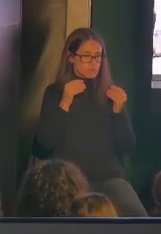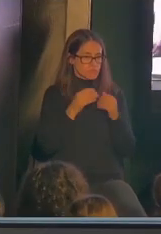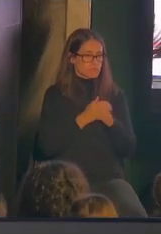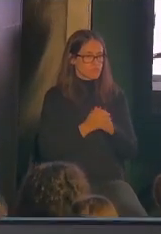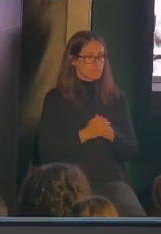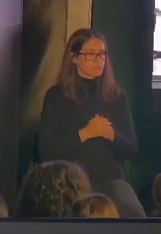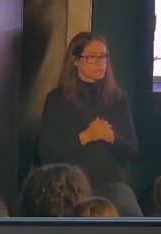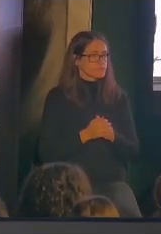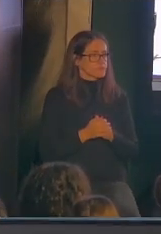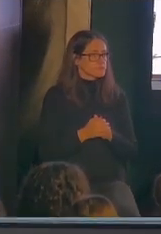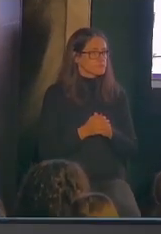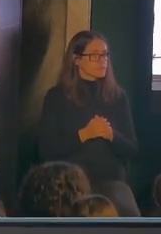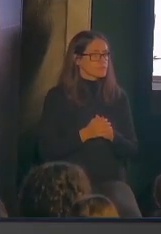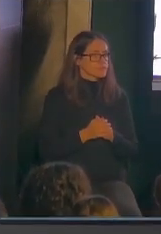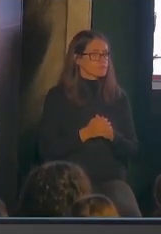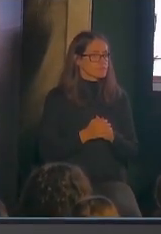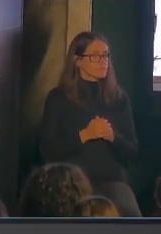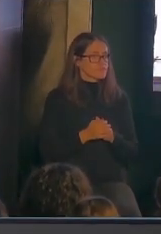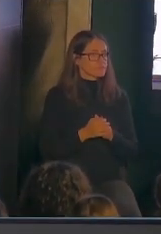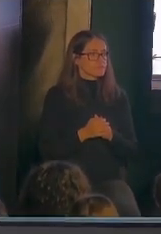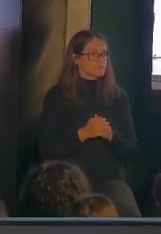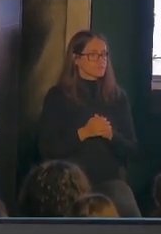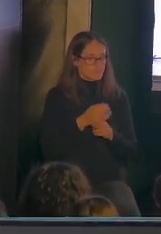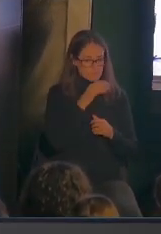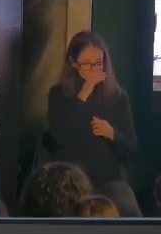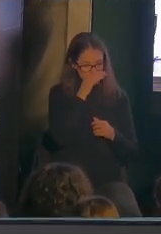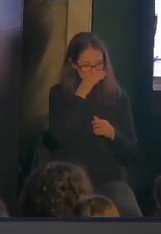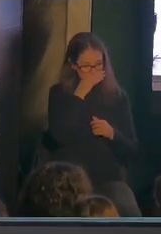Perfecte. En aquest cas,